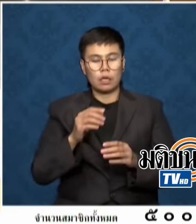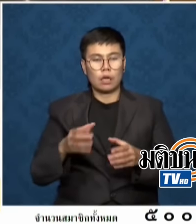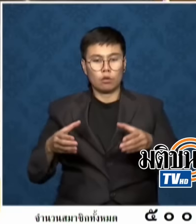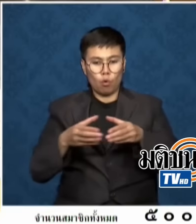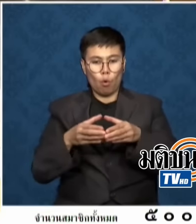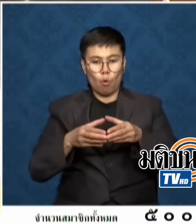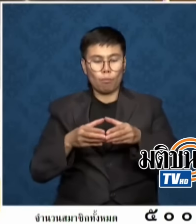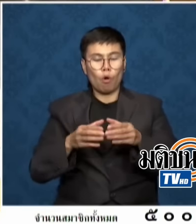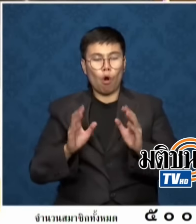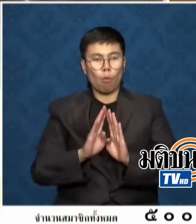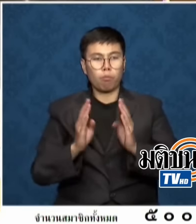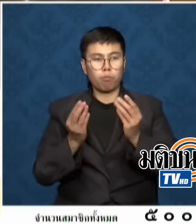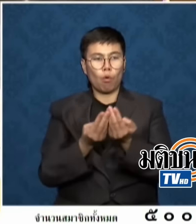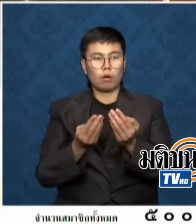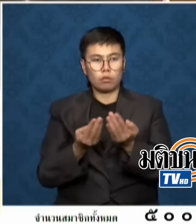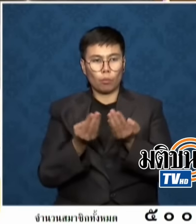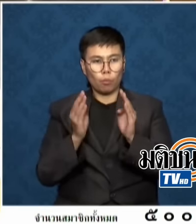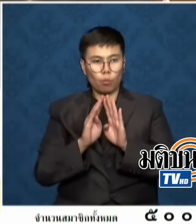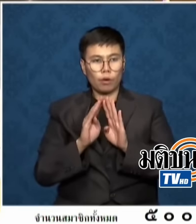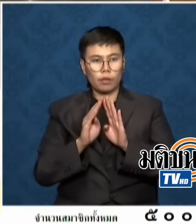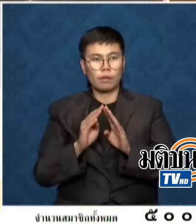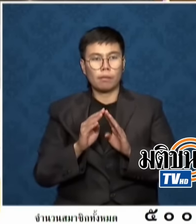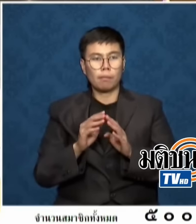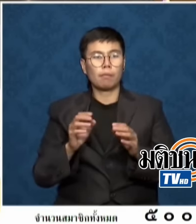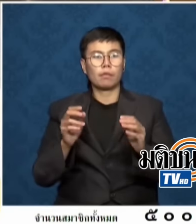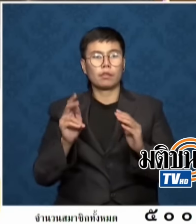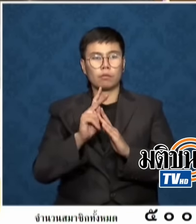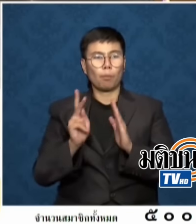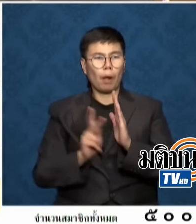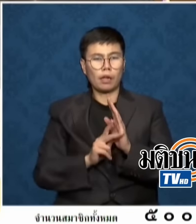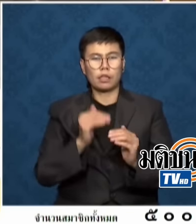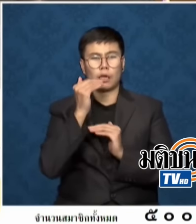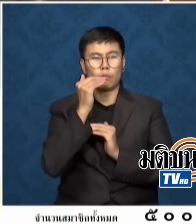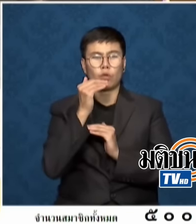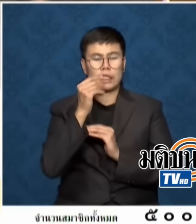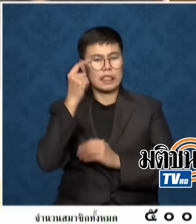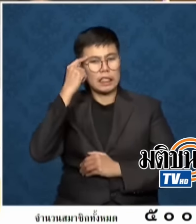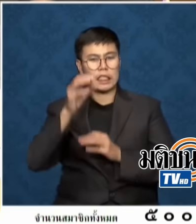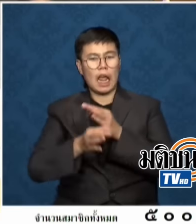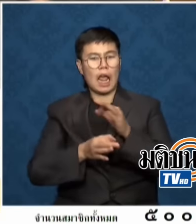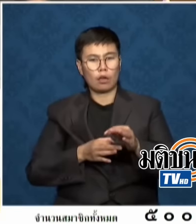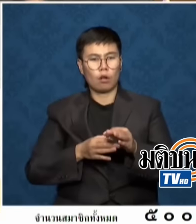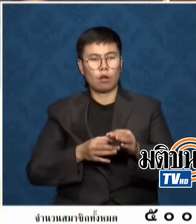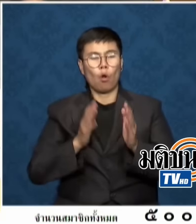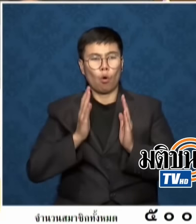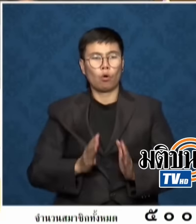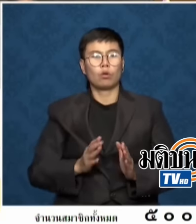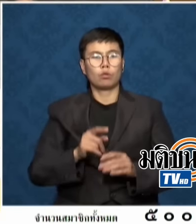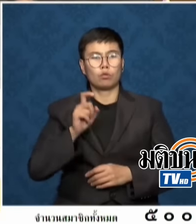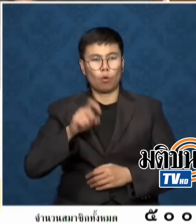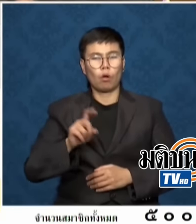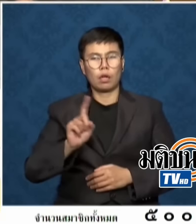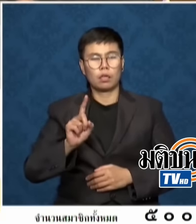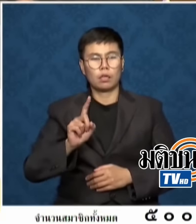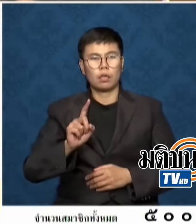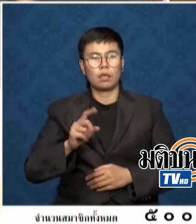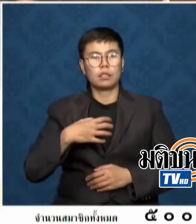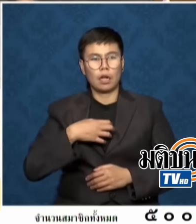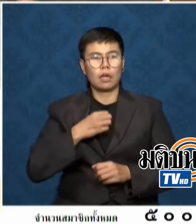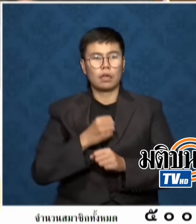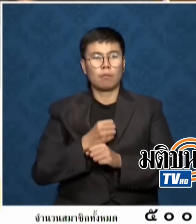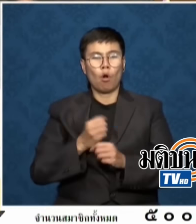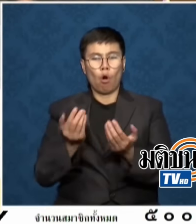ป็นเรื่องเฉพาะตัวนะคะไม่ใช่เป็นเรื่องที่กฎหมายจะต้องมากำหนดแทนบุคคลที่ต้องการจะก่อตั้งครอบ